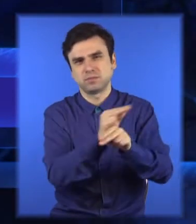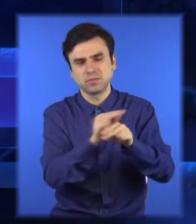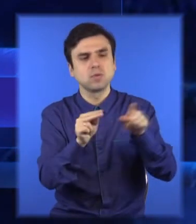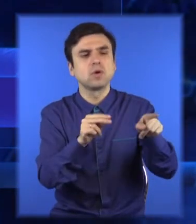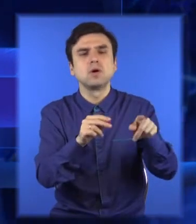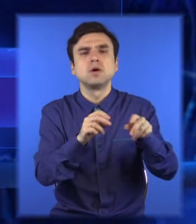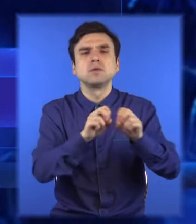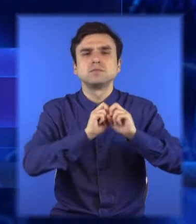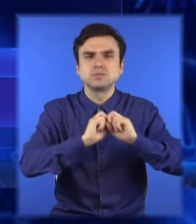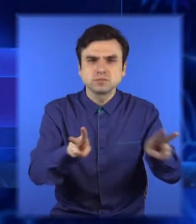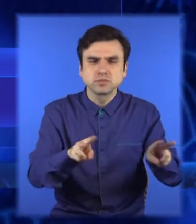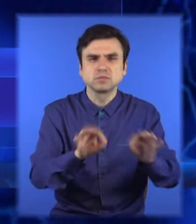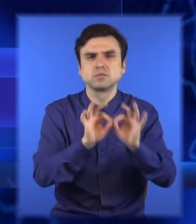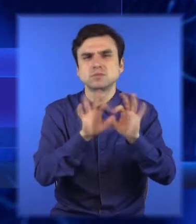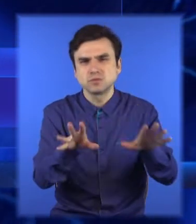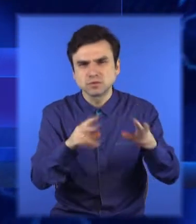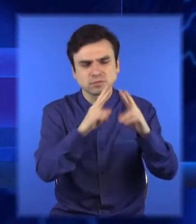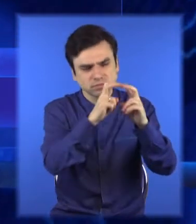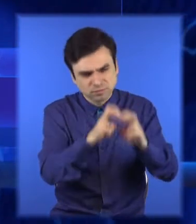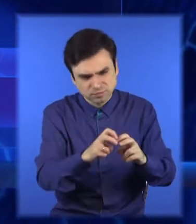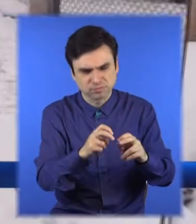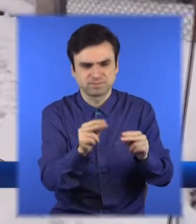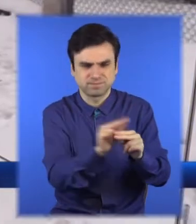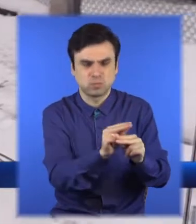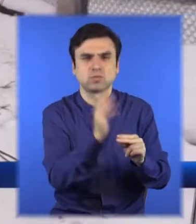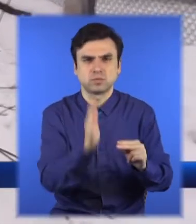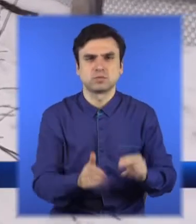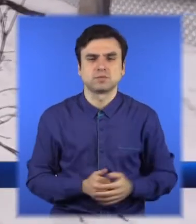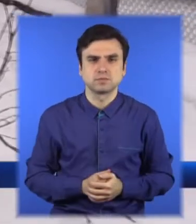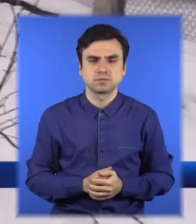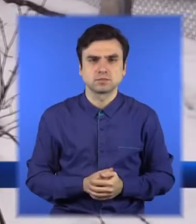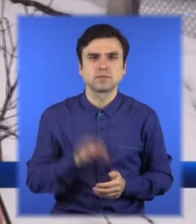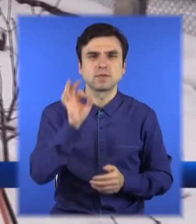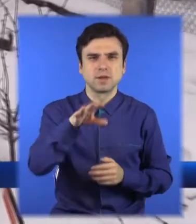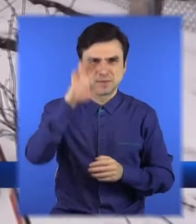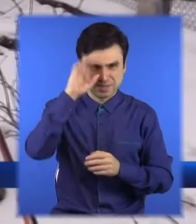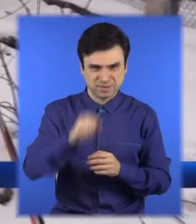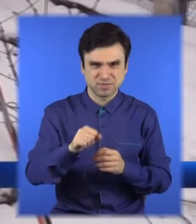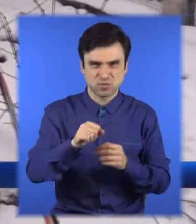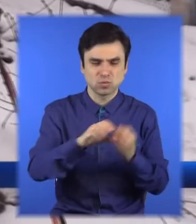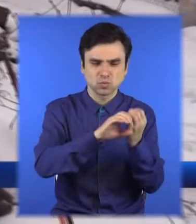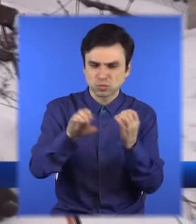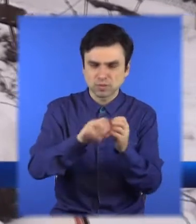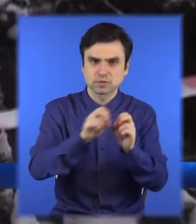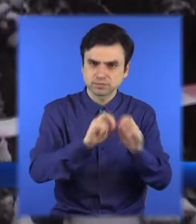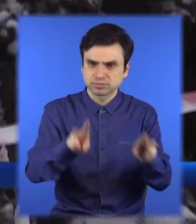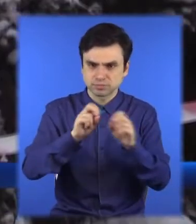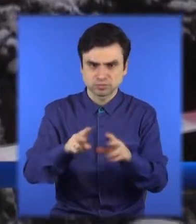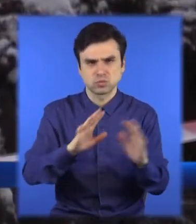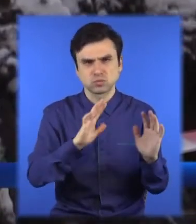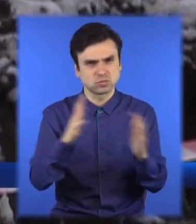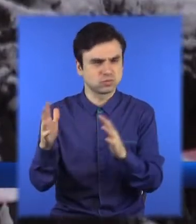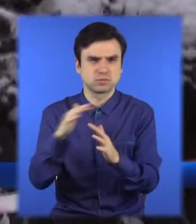утечки, що послужило такій ситуації, і буде її устраняти. Нагадаю, проблеми з трубами у Кривому Розі не поодинокі.